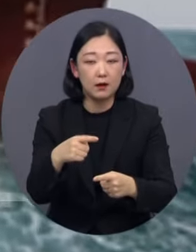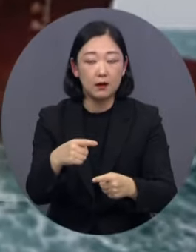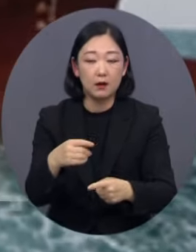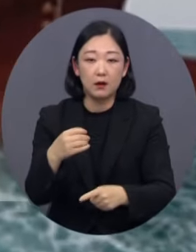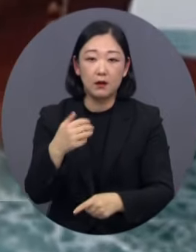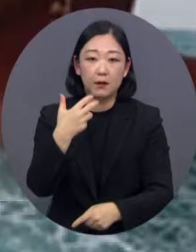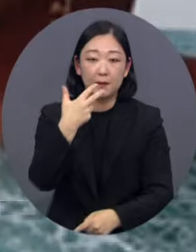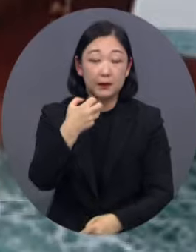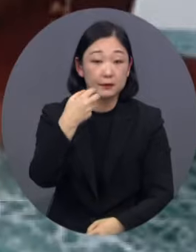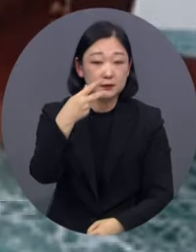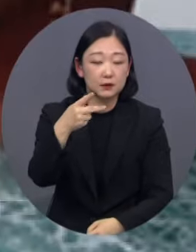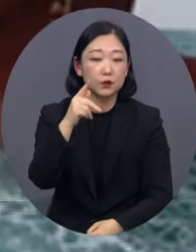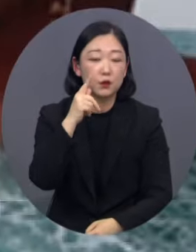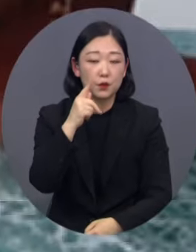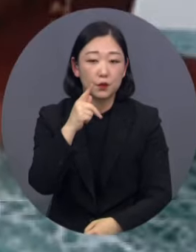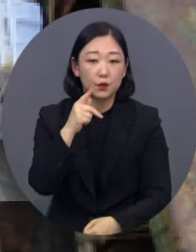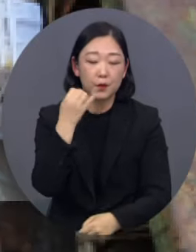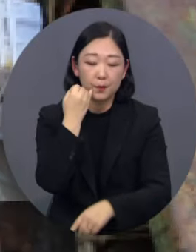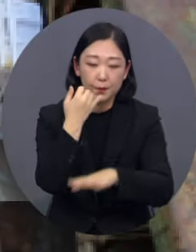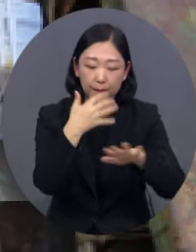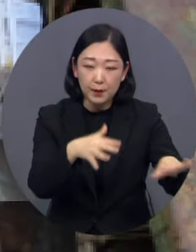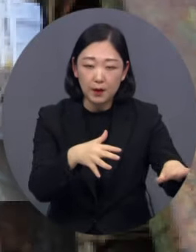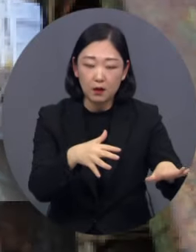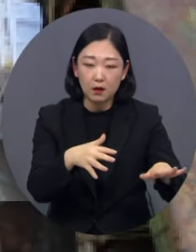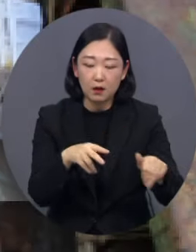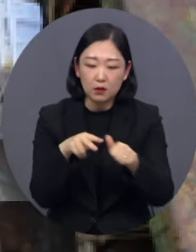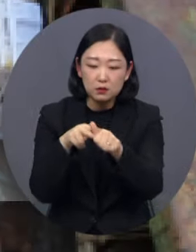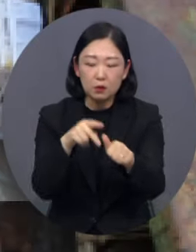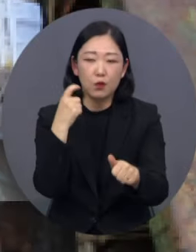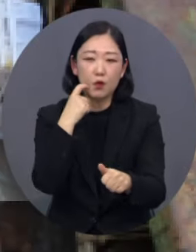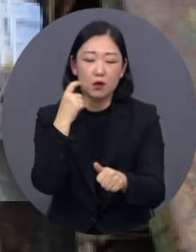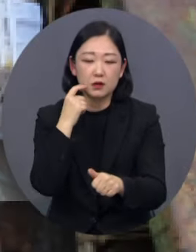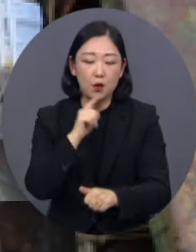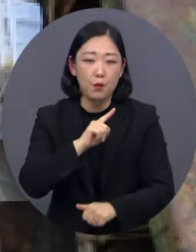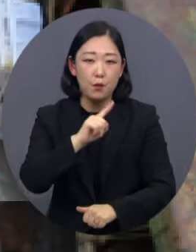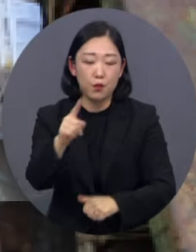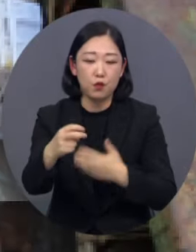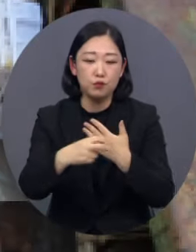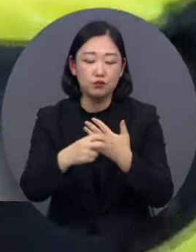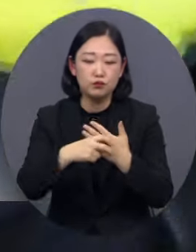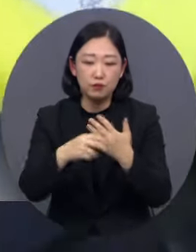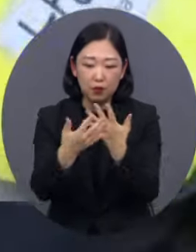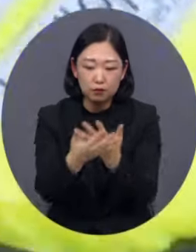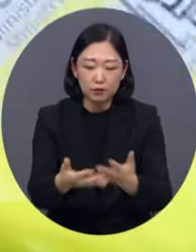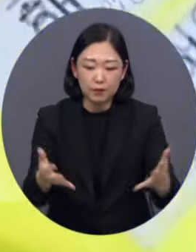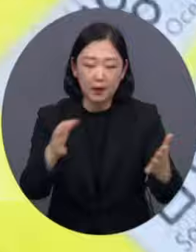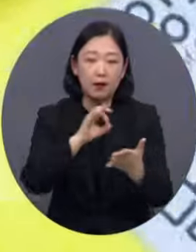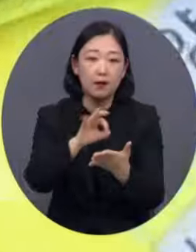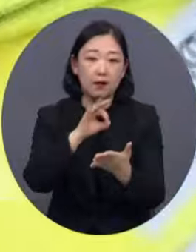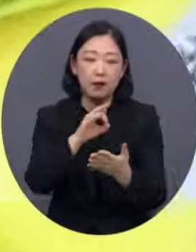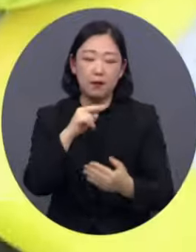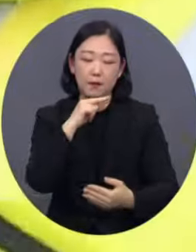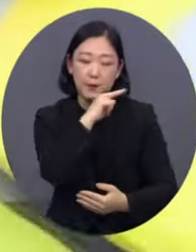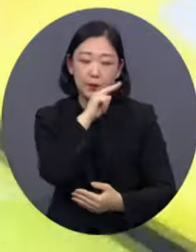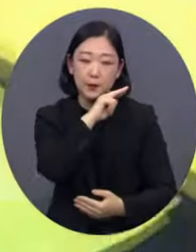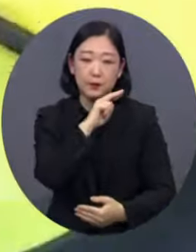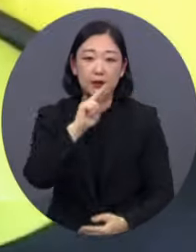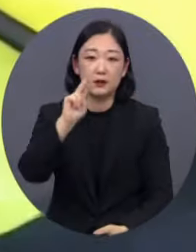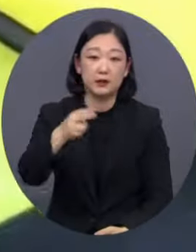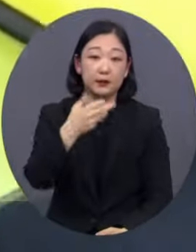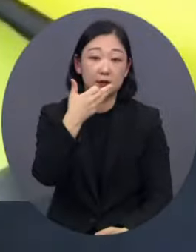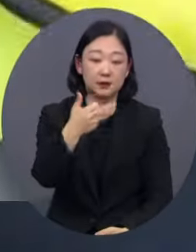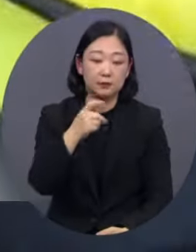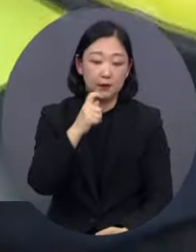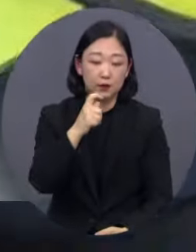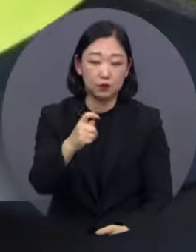서남쪽 87km 해상에서 입역 정보를 허위로 보고하거나 불법 어구를 사용한 혐의로 218톤급 중국